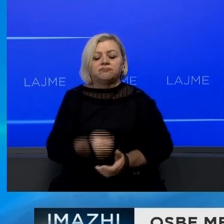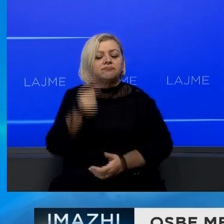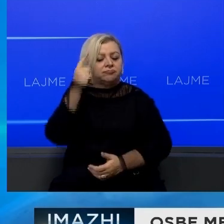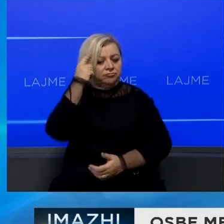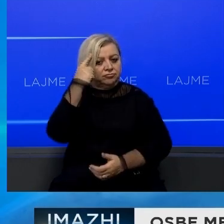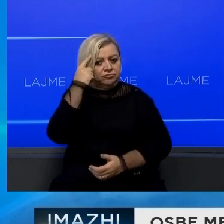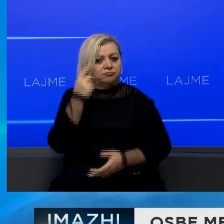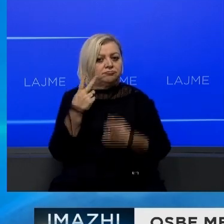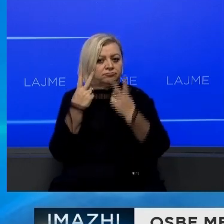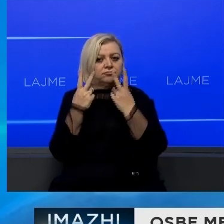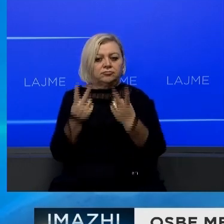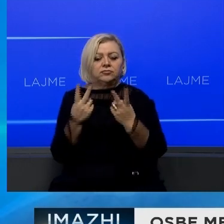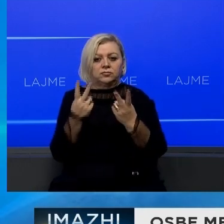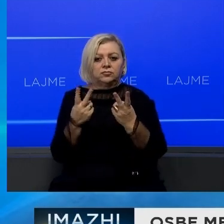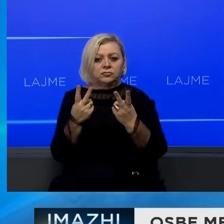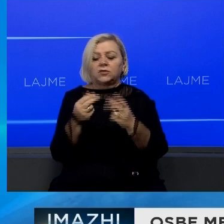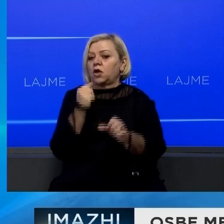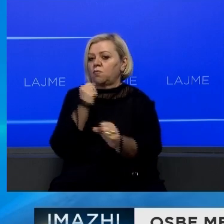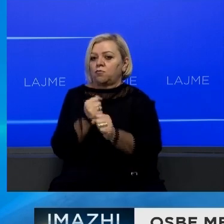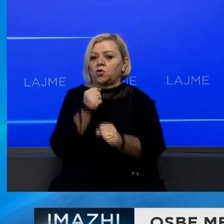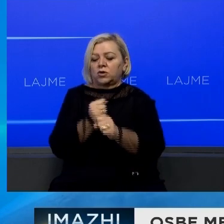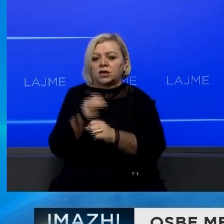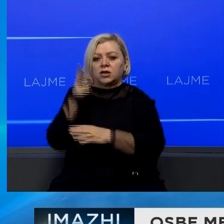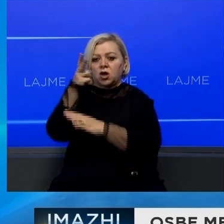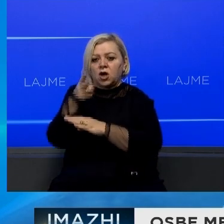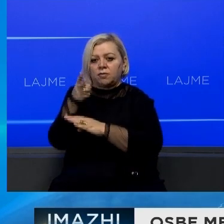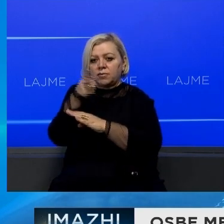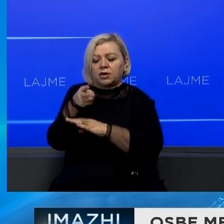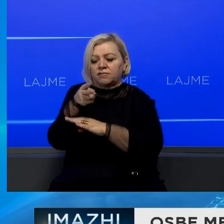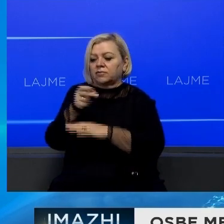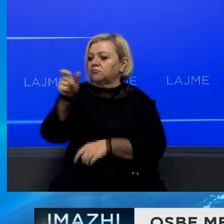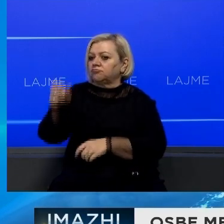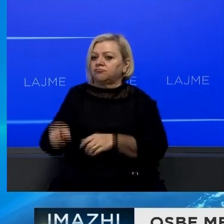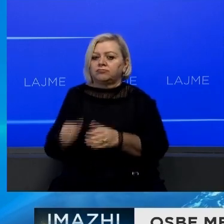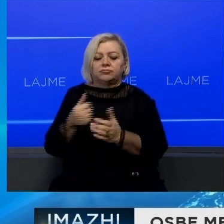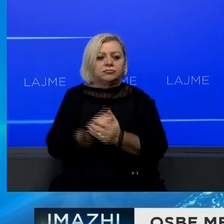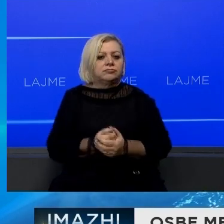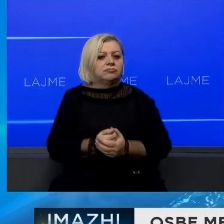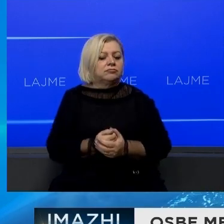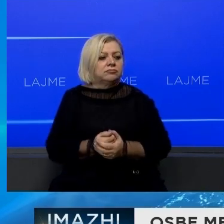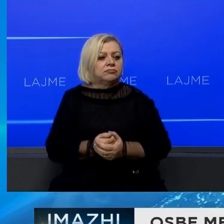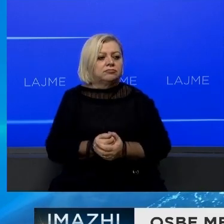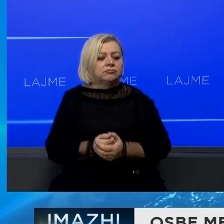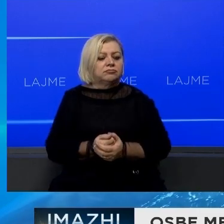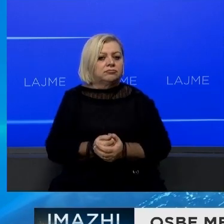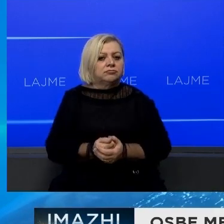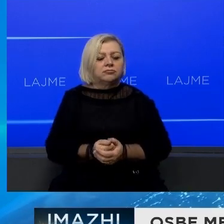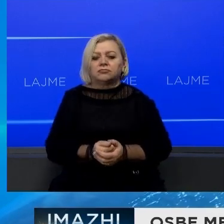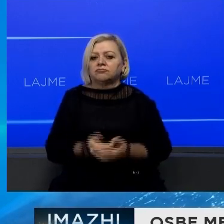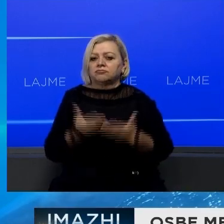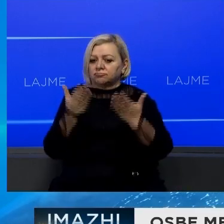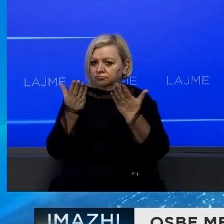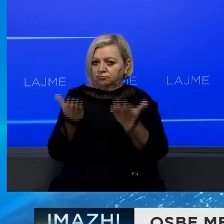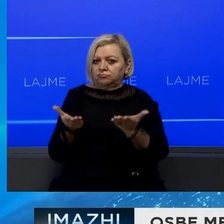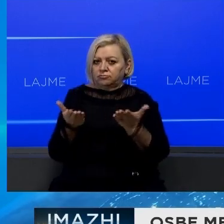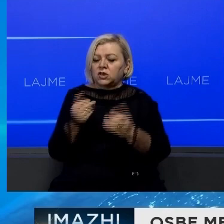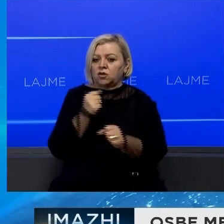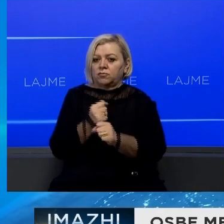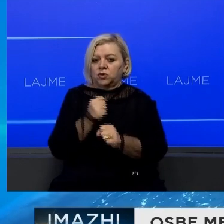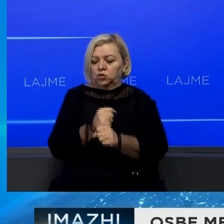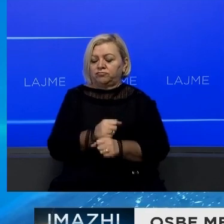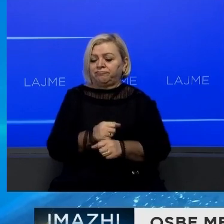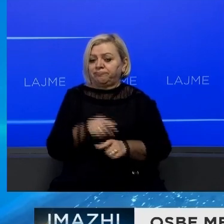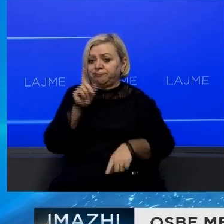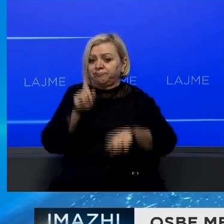sa rëndësishme është puna kameramanve apo operatorve të kamerave. Dhe kjo punë shumë